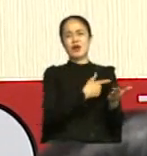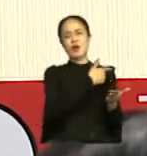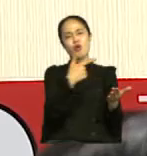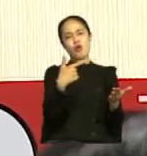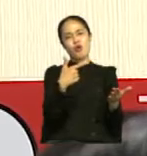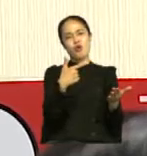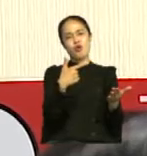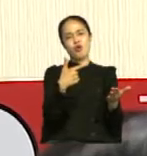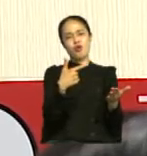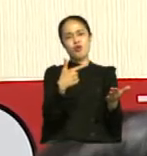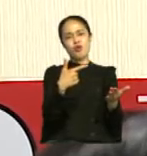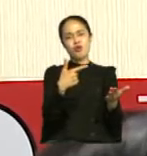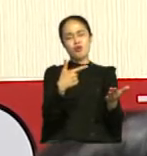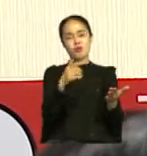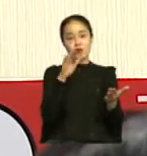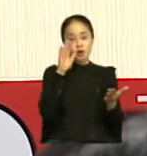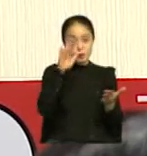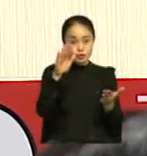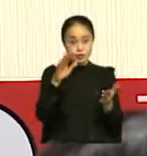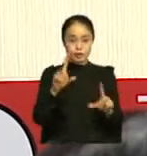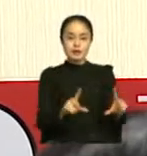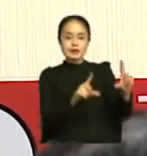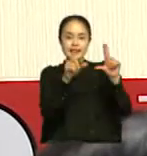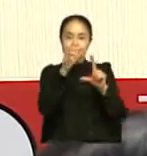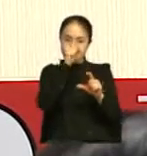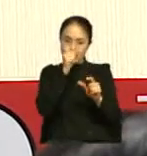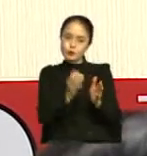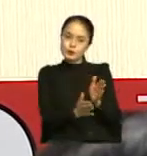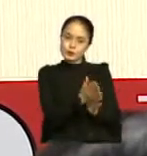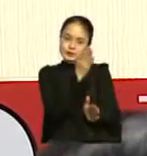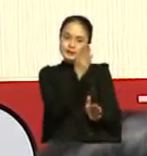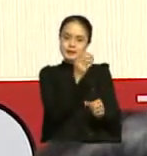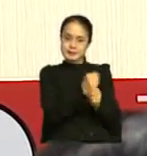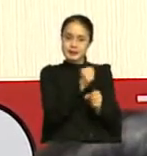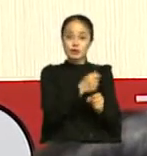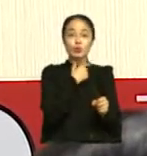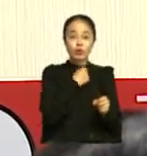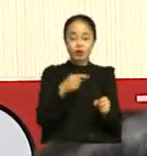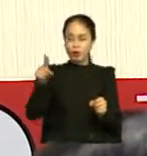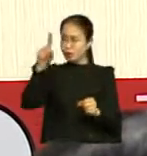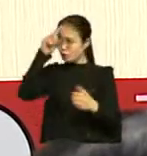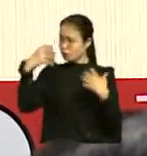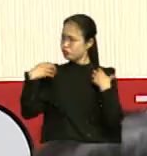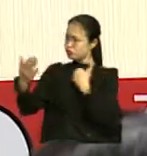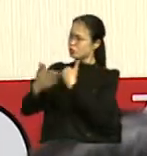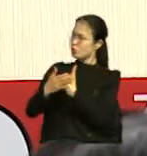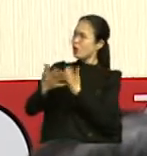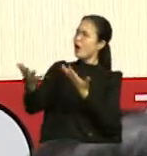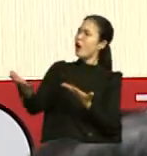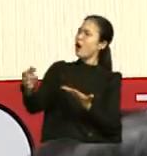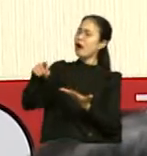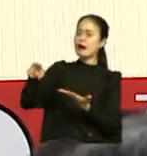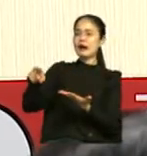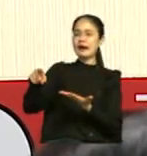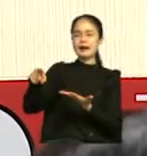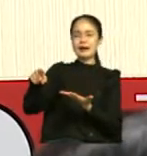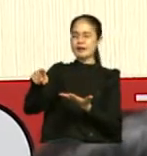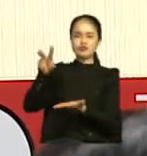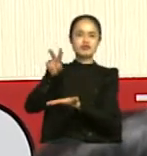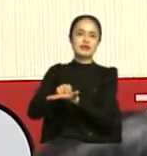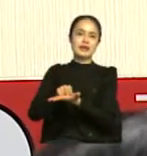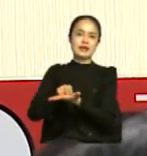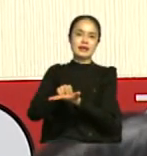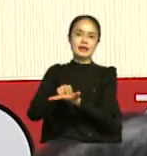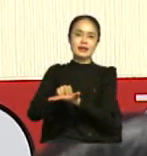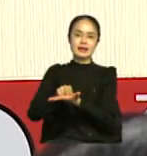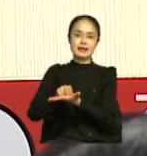좋은 집을 만들겠다고 하는데 왜 그것이 행정적으로 가로막혀야 되는 상황입니까? 그것은